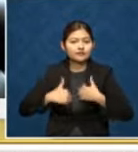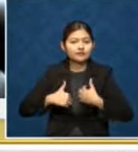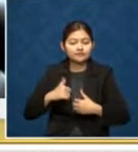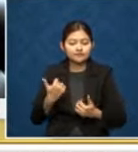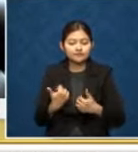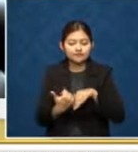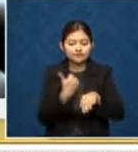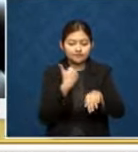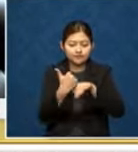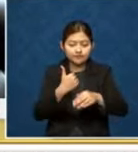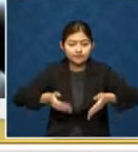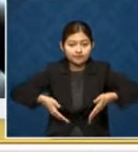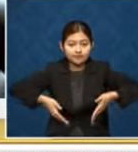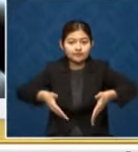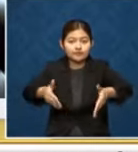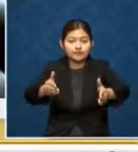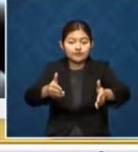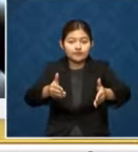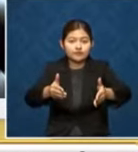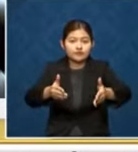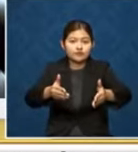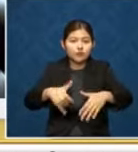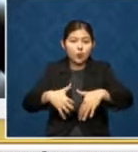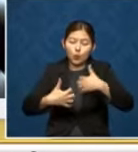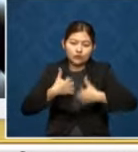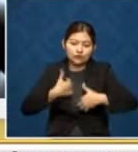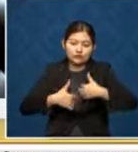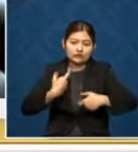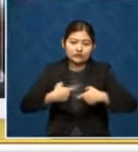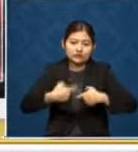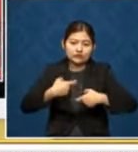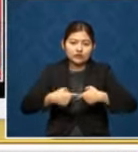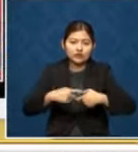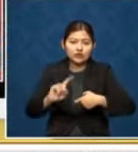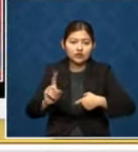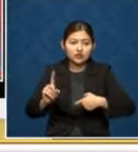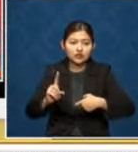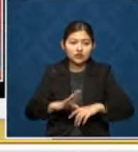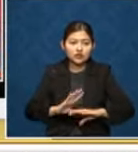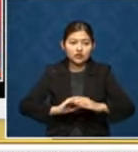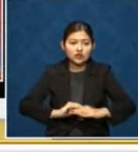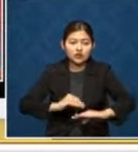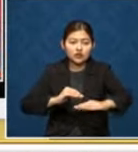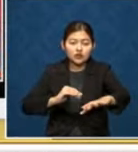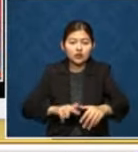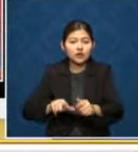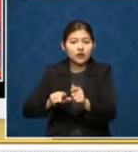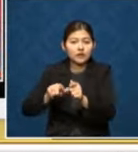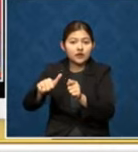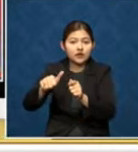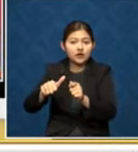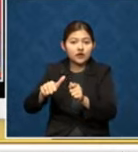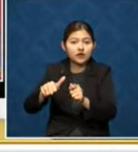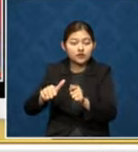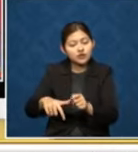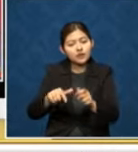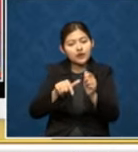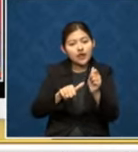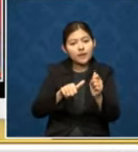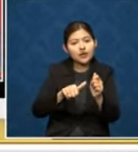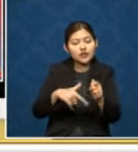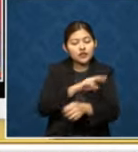ชาวอำเภอสุวรรณคูหาที่สัญจรไปมาลำบากมากครับโดยเฉพาะถนนเชื่อมเข้าสู่ตัวอำเภอจะไปว่าที่การอำเภอจ